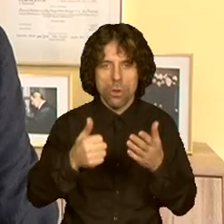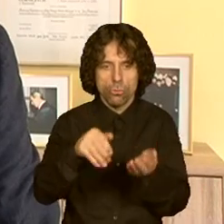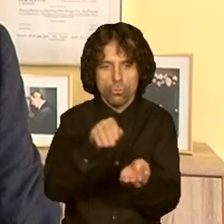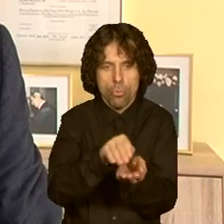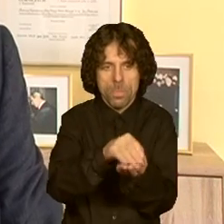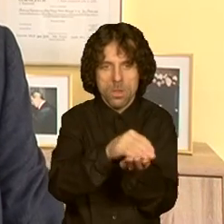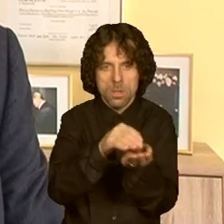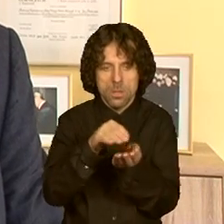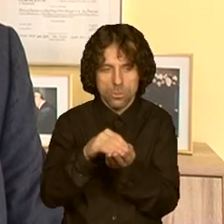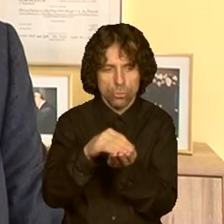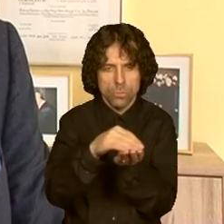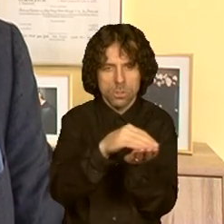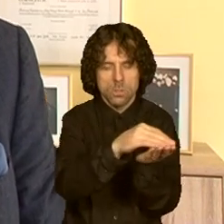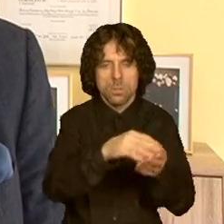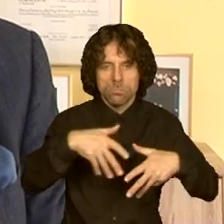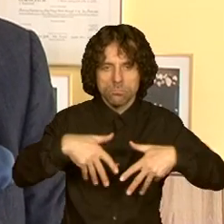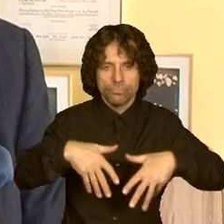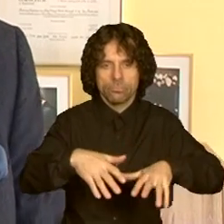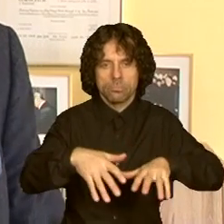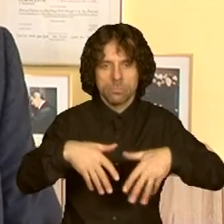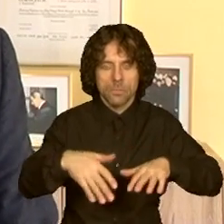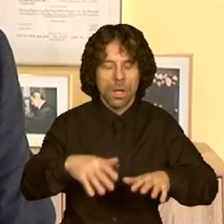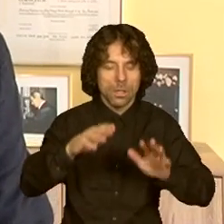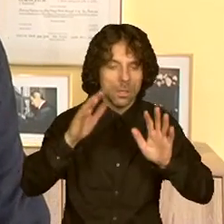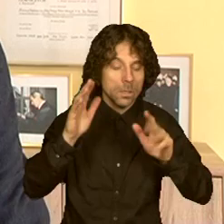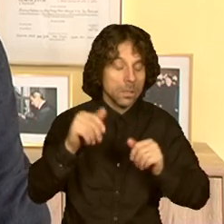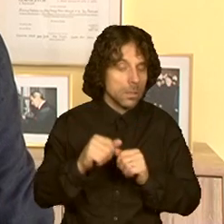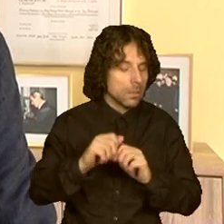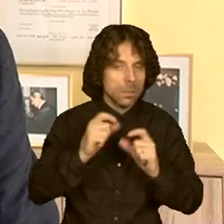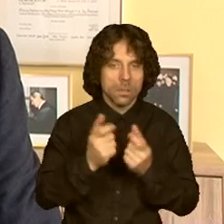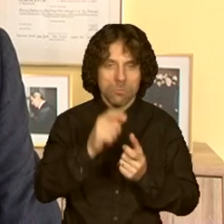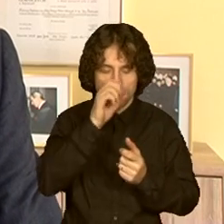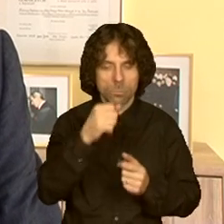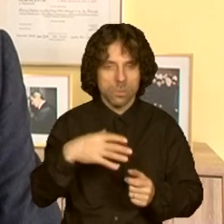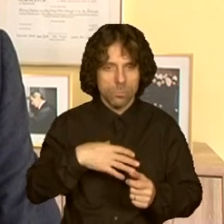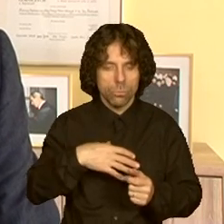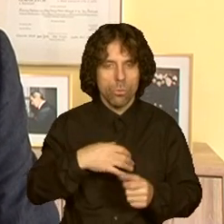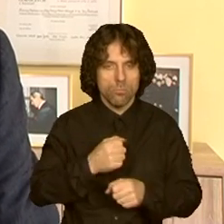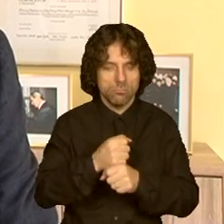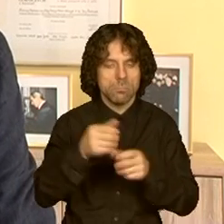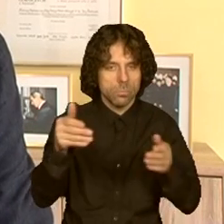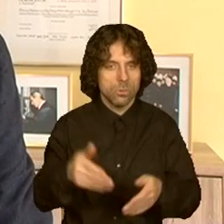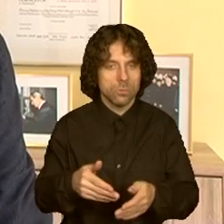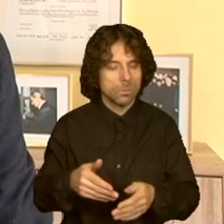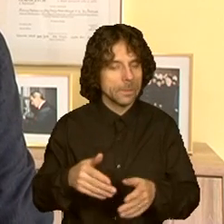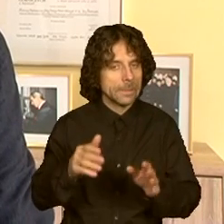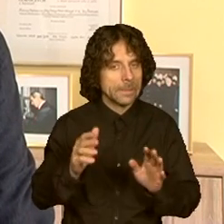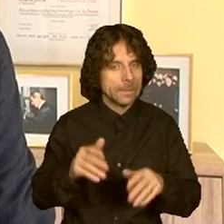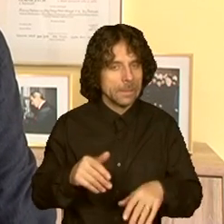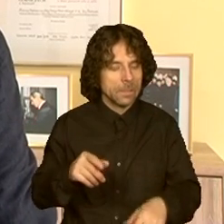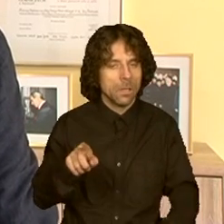Nigdy więcej w życiu nie widziałem takiego wielkiego pogrzebu. Całe Zabrze było na tym